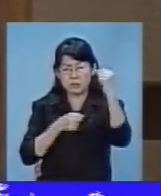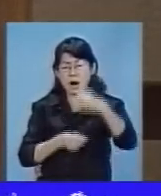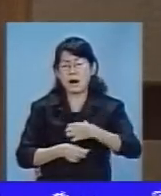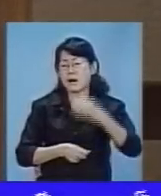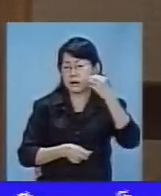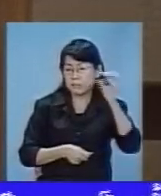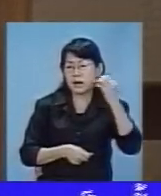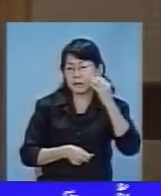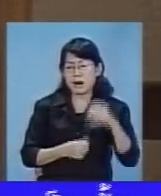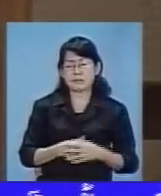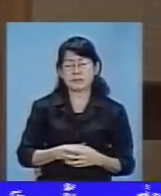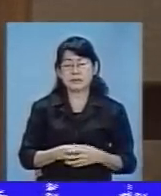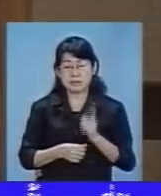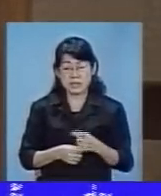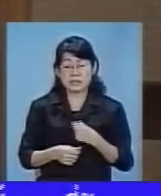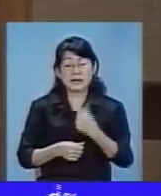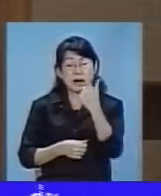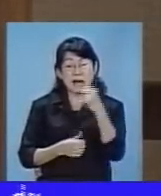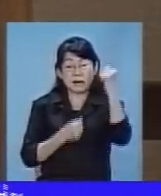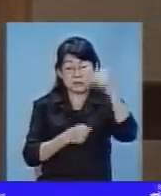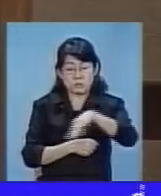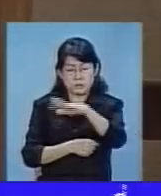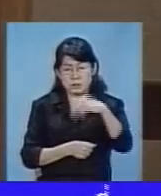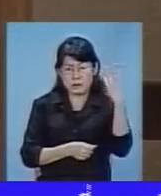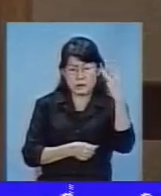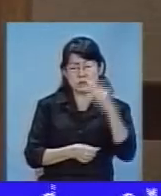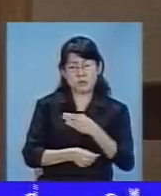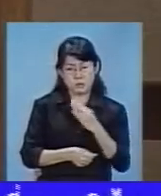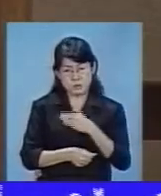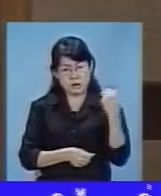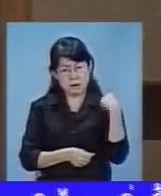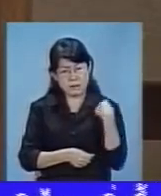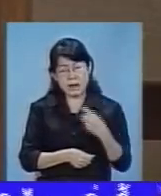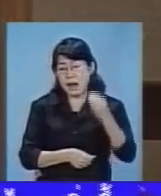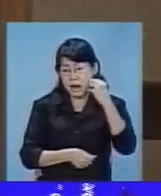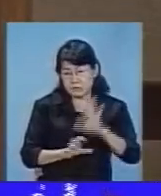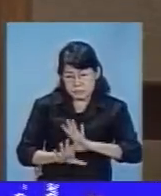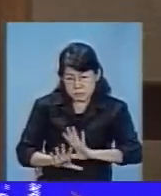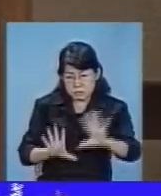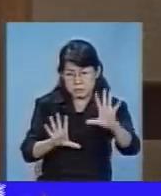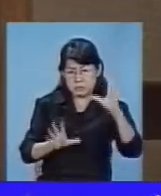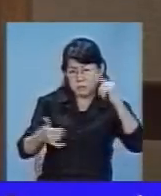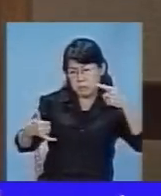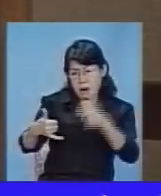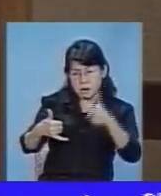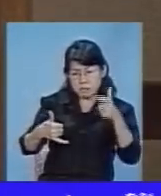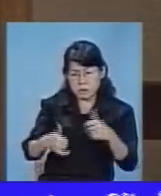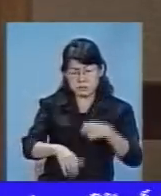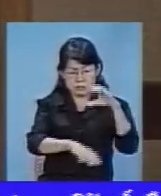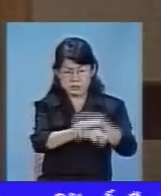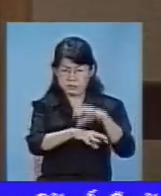กลัวอยู่แล้วว่าออกมาเจอกับทหารจะถูกจับกุมจะถูกยิงบ้างเนื่องจากมีการพูดจ